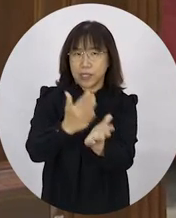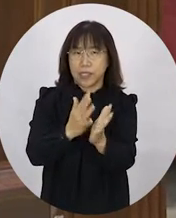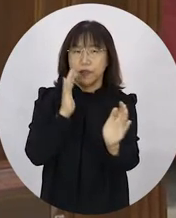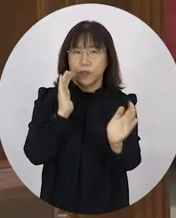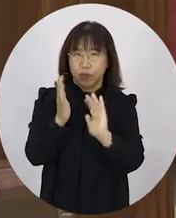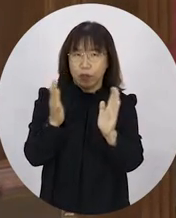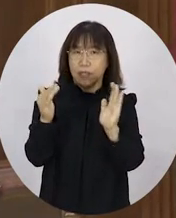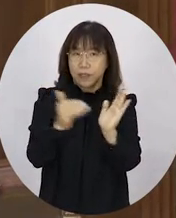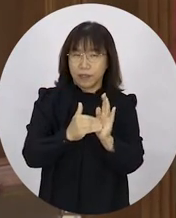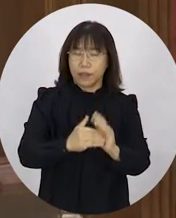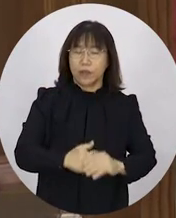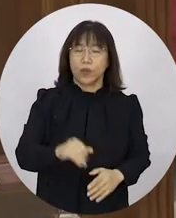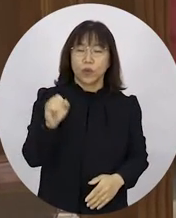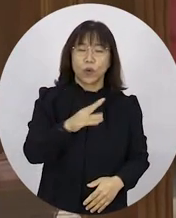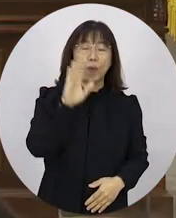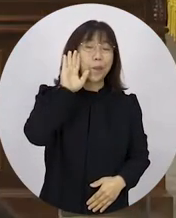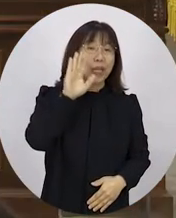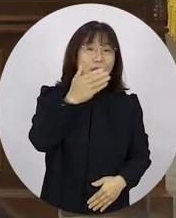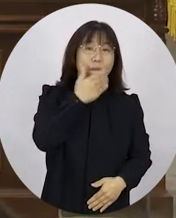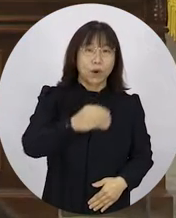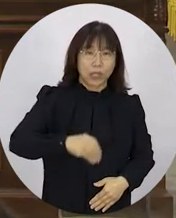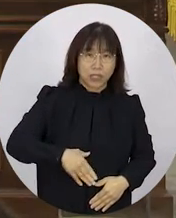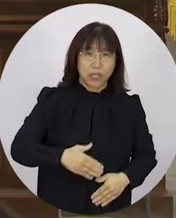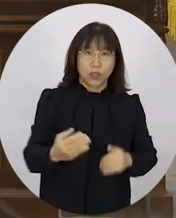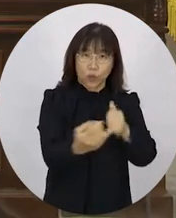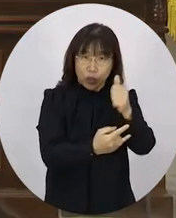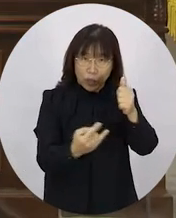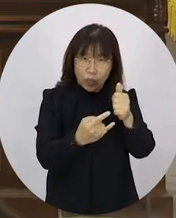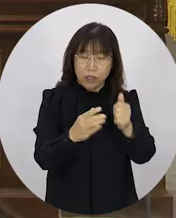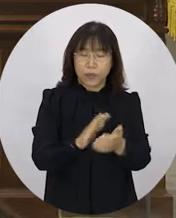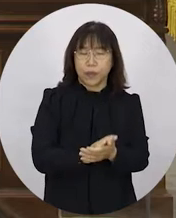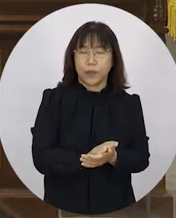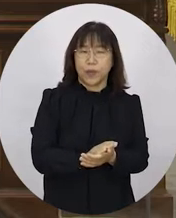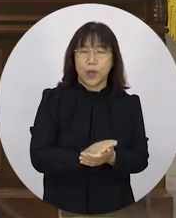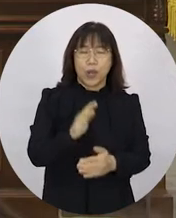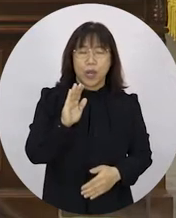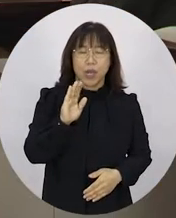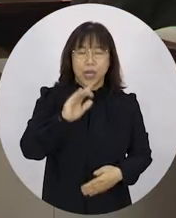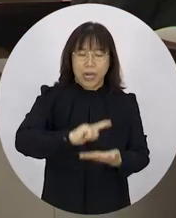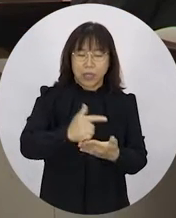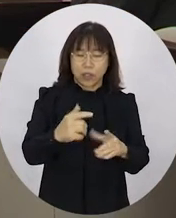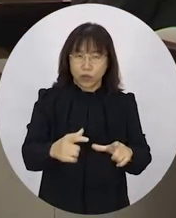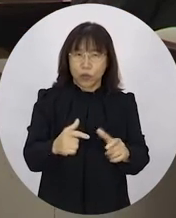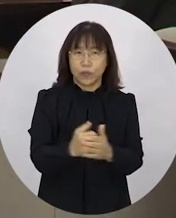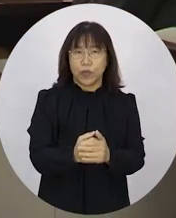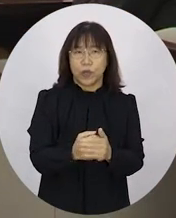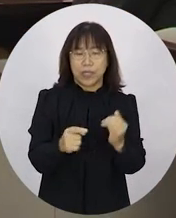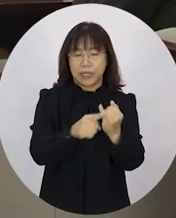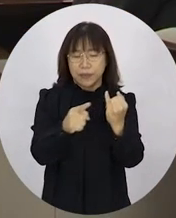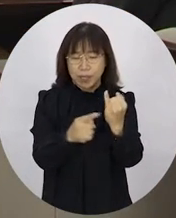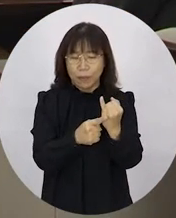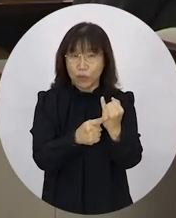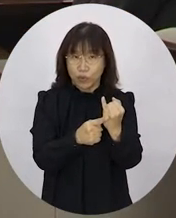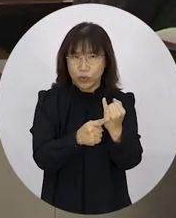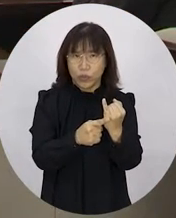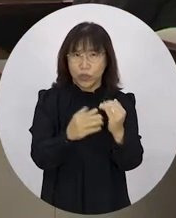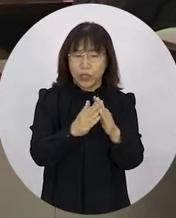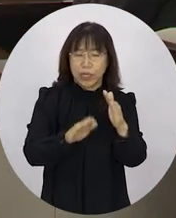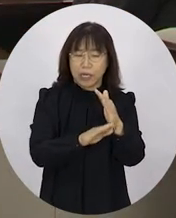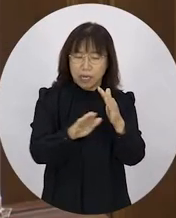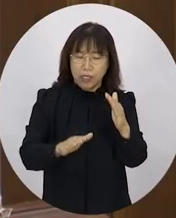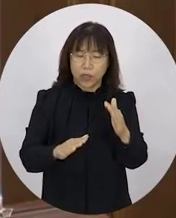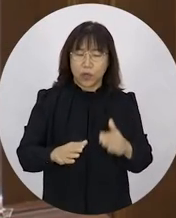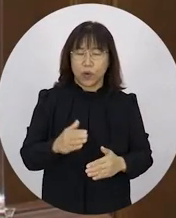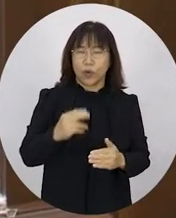7건의 안건을 의결했습니다 또 미래복지위원회에서는 서울특별시 강서구 임산부 가사 돌봄서비스